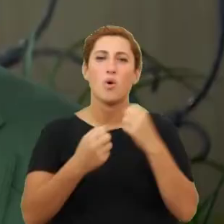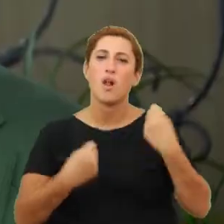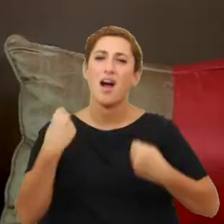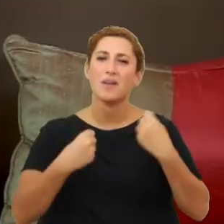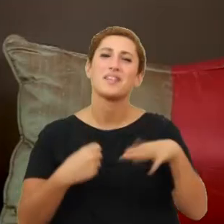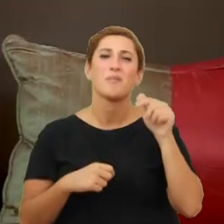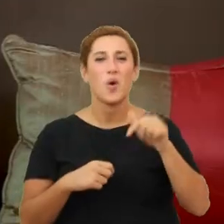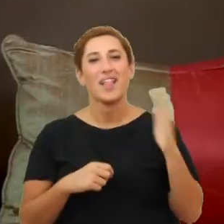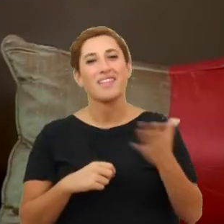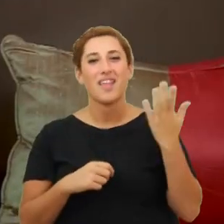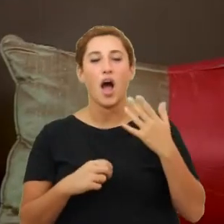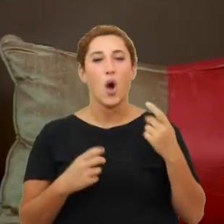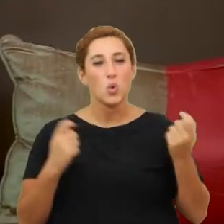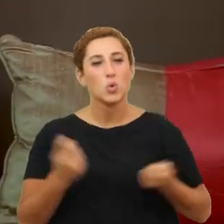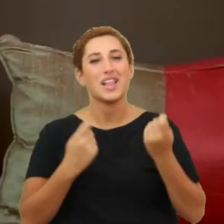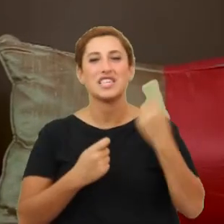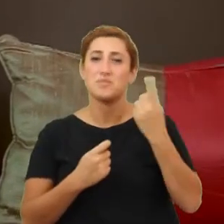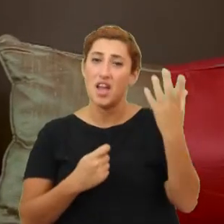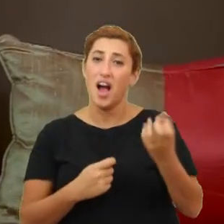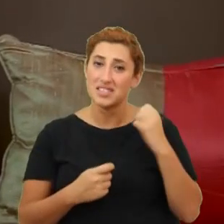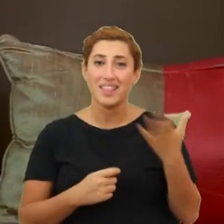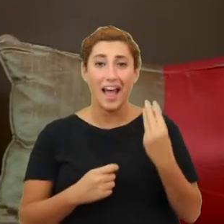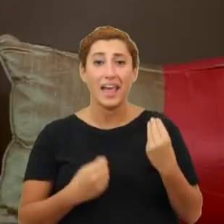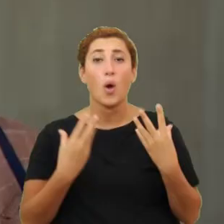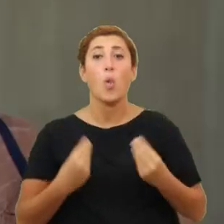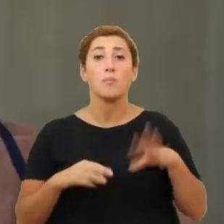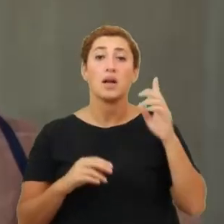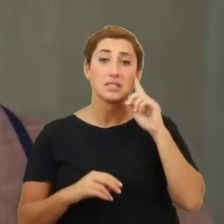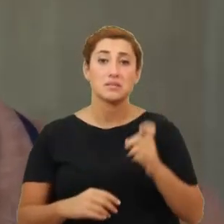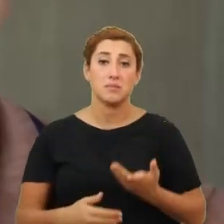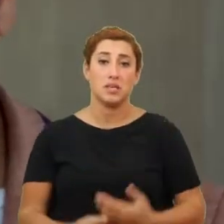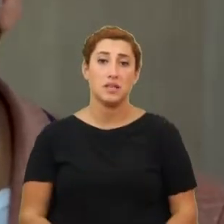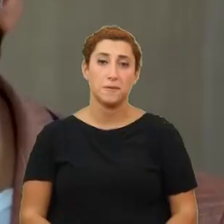araba yerine böyle daha kullanışlı bir şey alsaydın daha iyi olmaz mıydı?